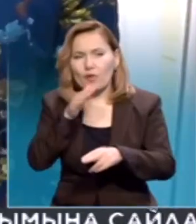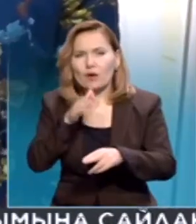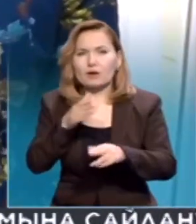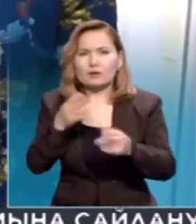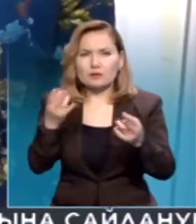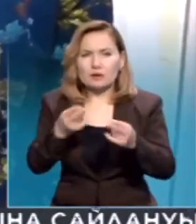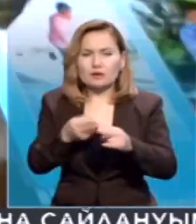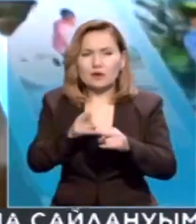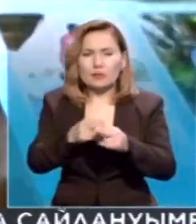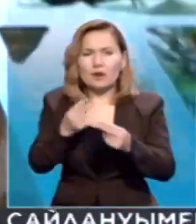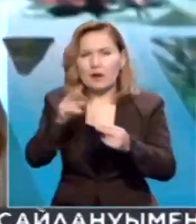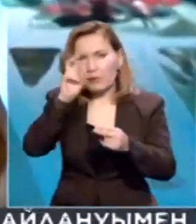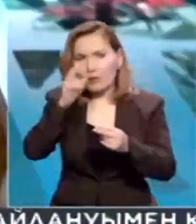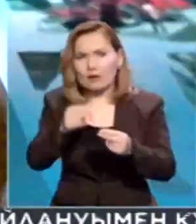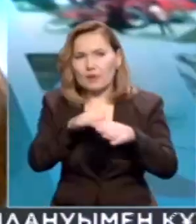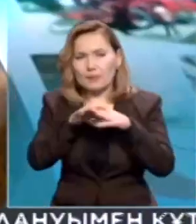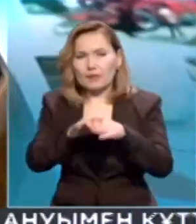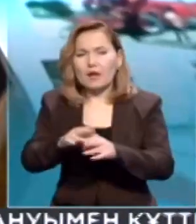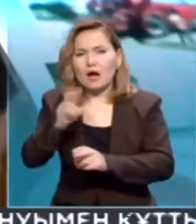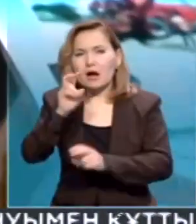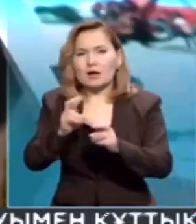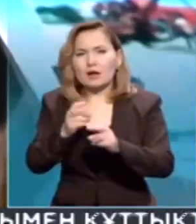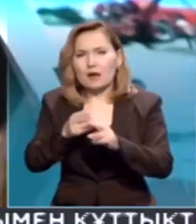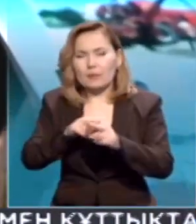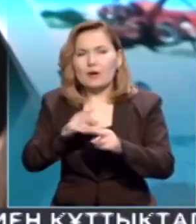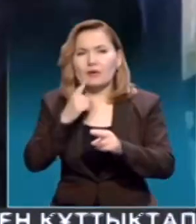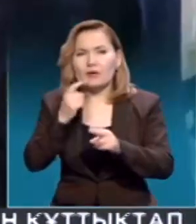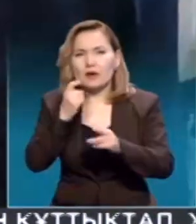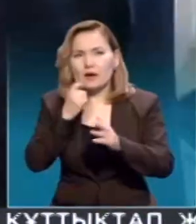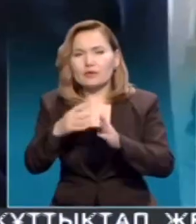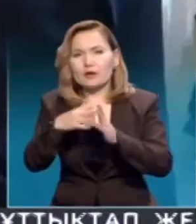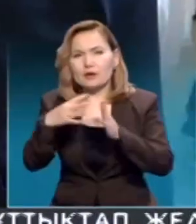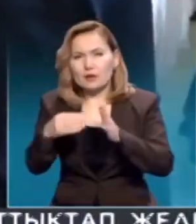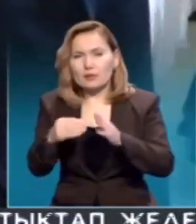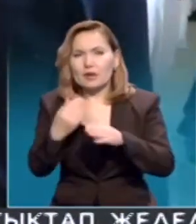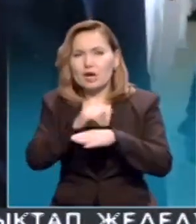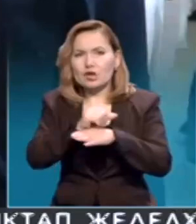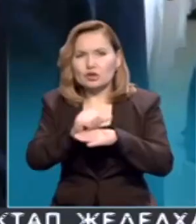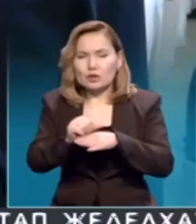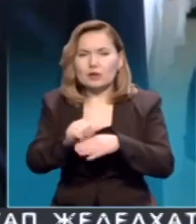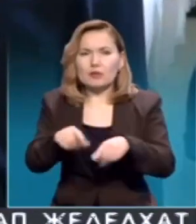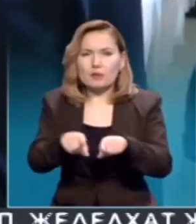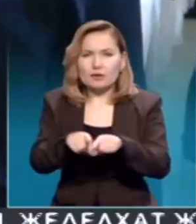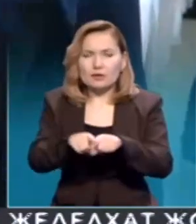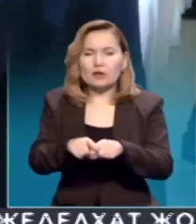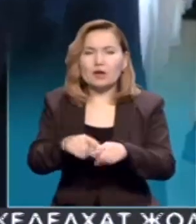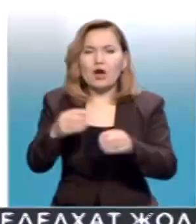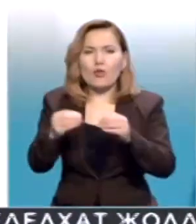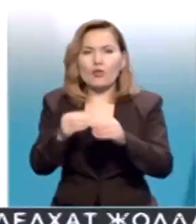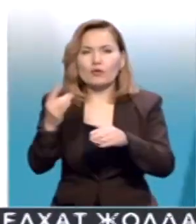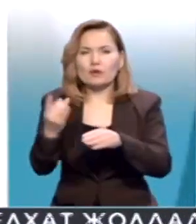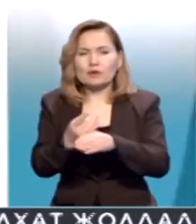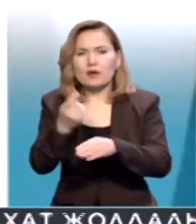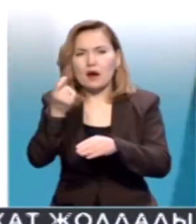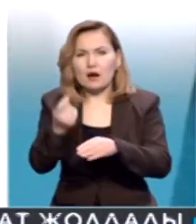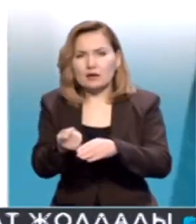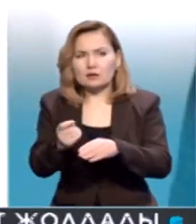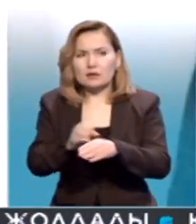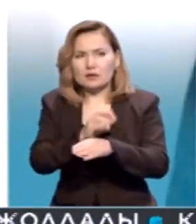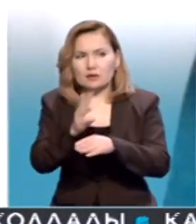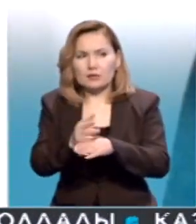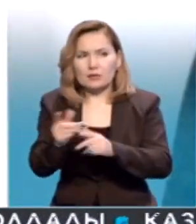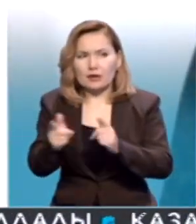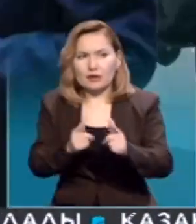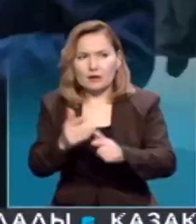дейді. Субсидия бөлінсе, кәсіпорын шаруаларға қант қызылшасының тұқымын шетелдік өнімге қарағанда 10 есе арзан беруге